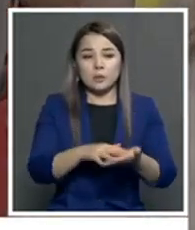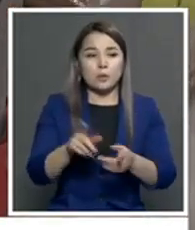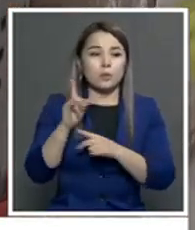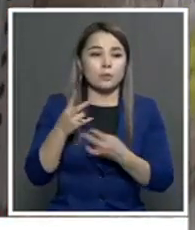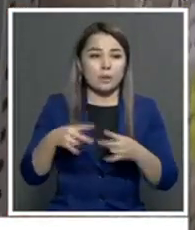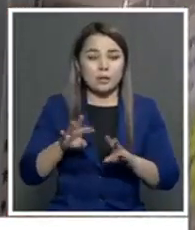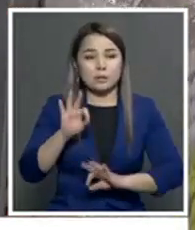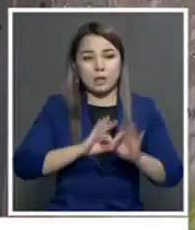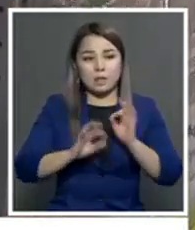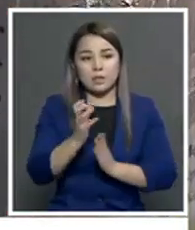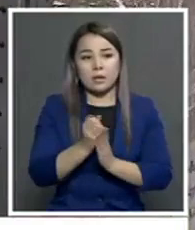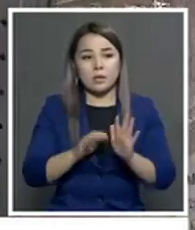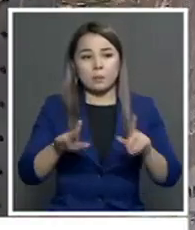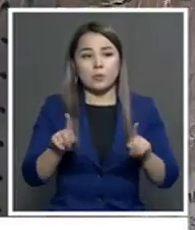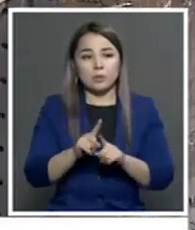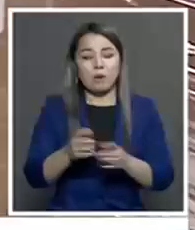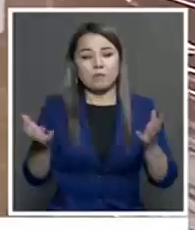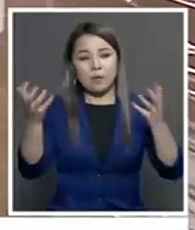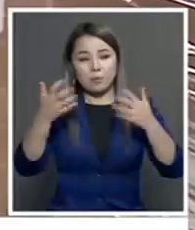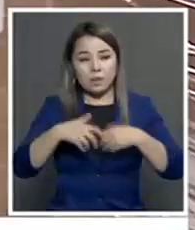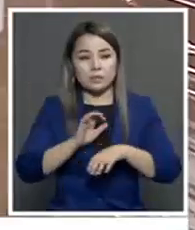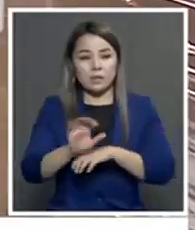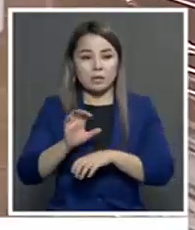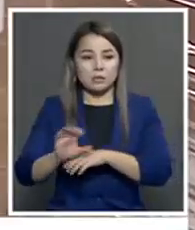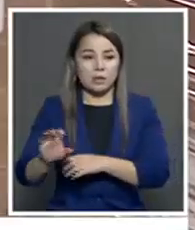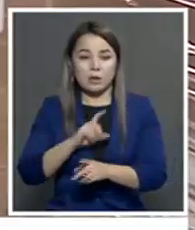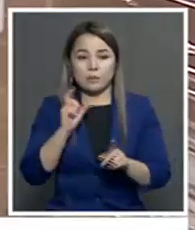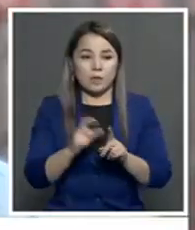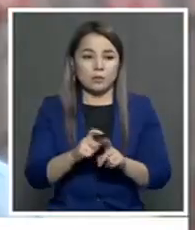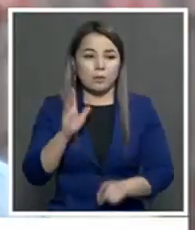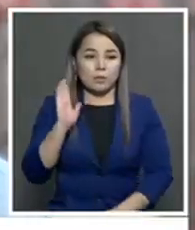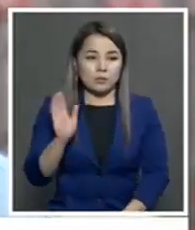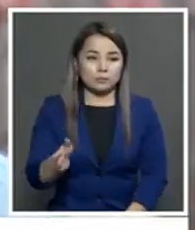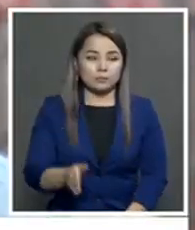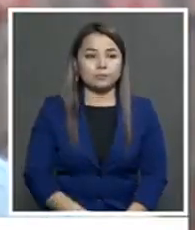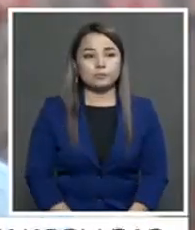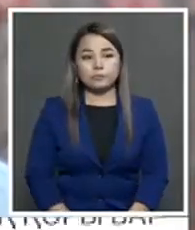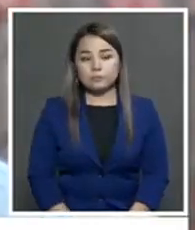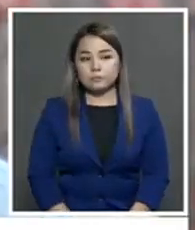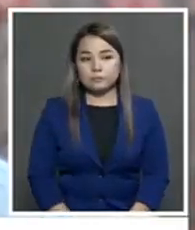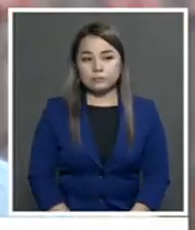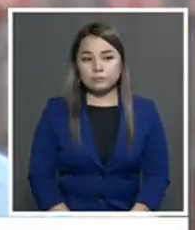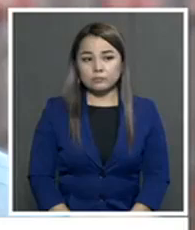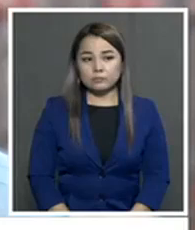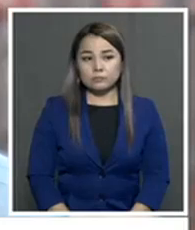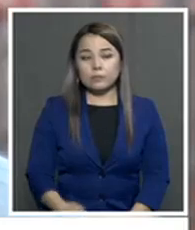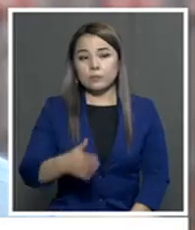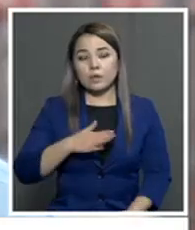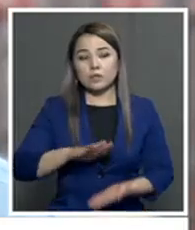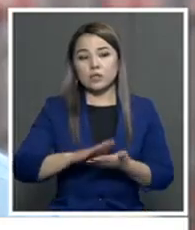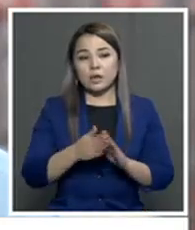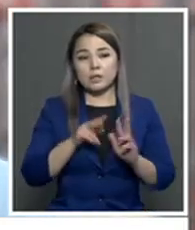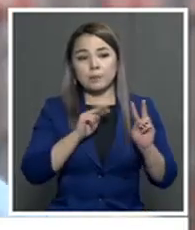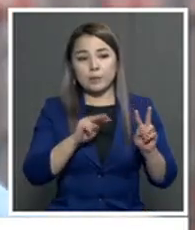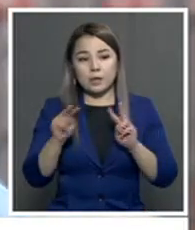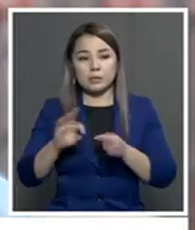күтпей-ақ дәрі қоры азайған мекемелерге автоматты түрде жеткізіп отырады. Мы смотрим любые красные позиции. Біз жағдайды бақылауда